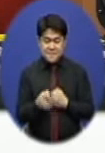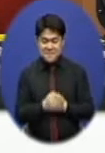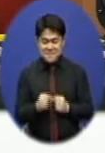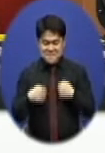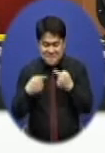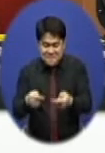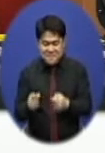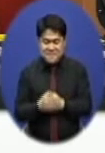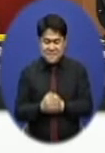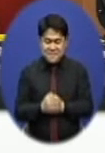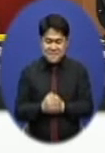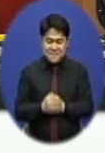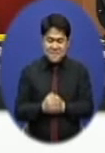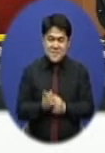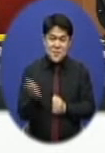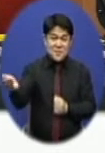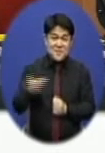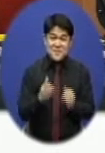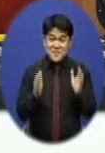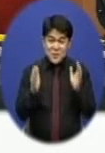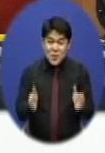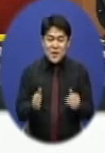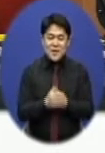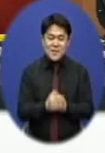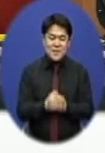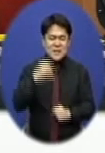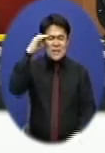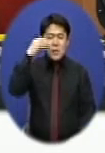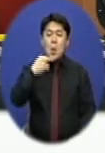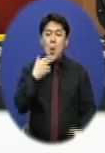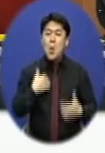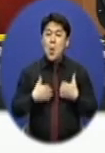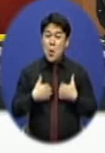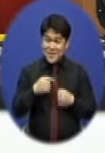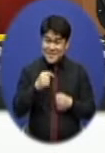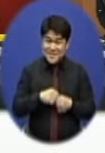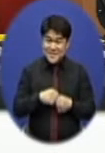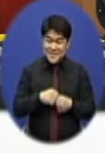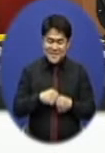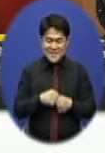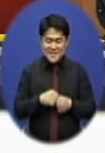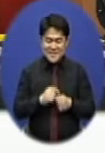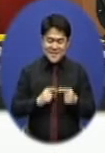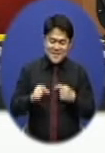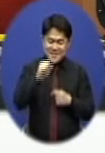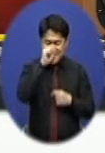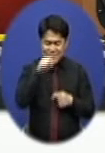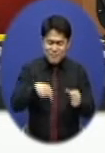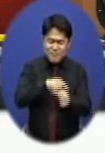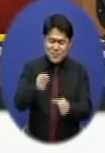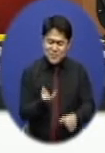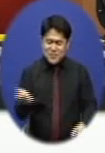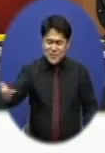해서 예. 그 오고 가고 하는 길에 적지하지 않고 즐겁고 예. 아주 극락세계보다 더 좋은 그런 분위기로 왔다